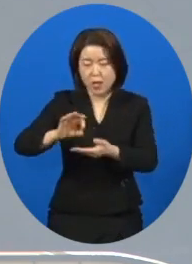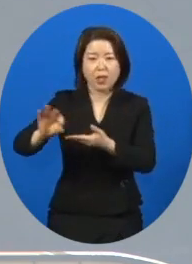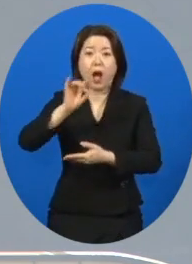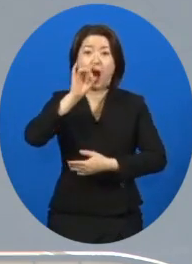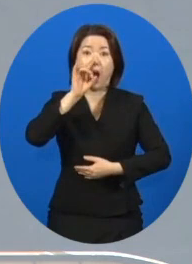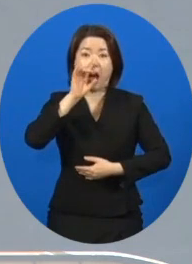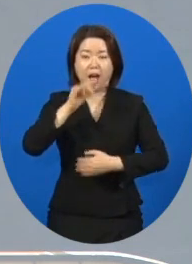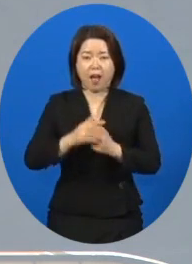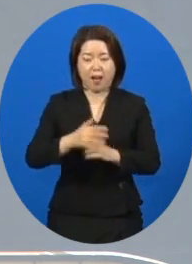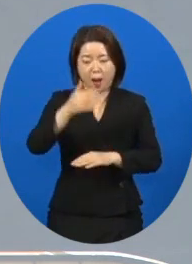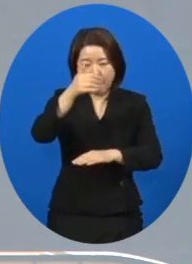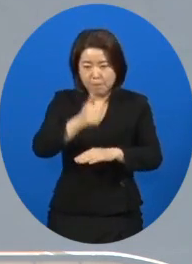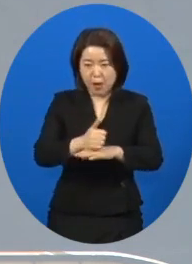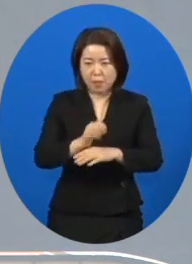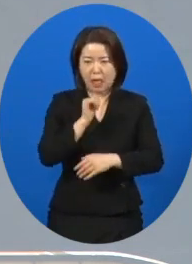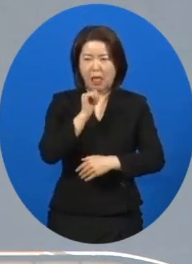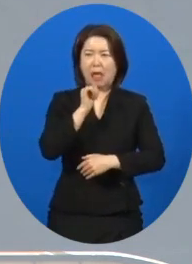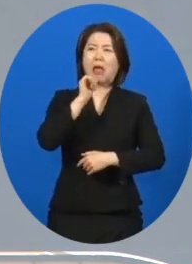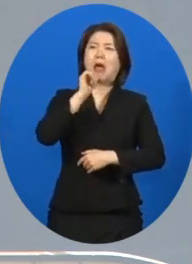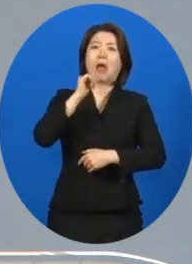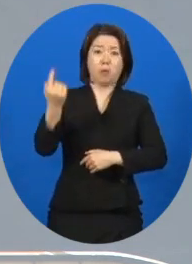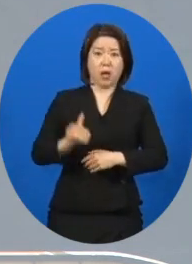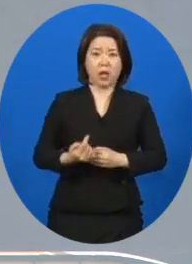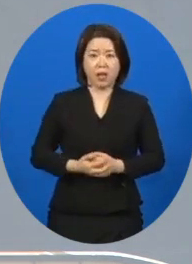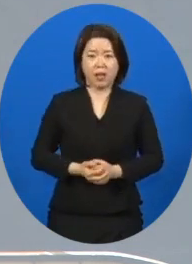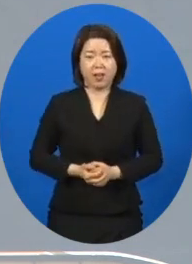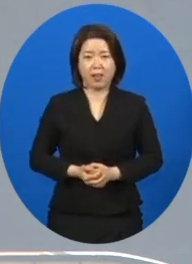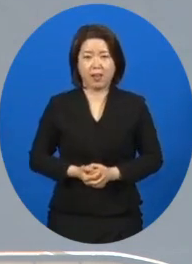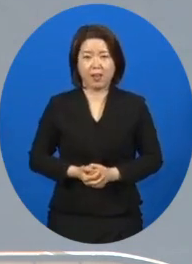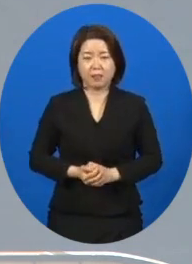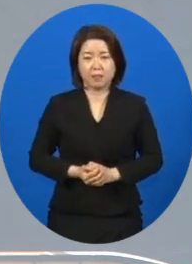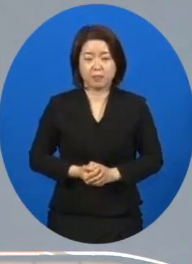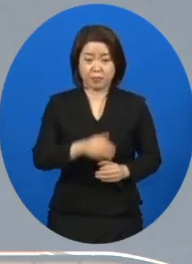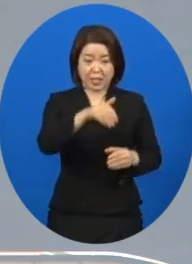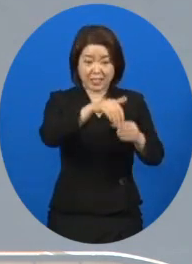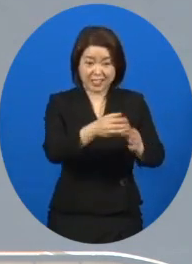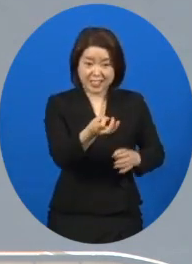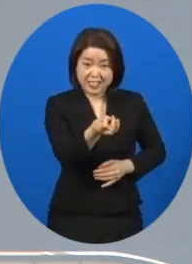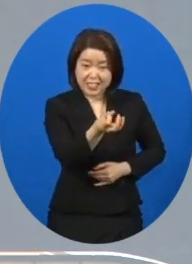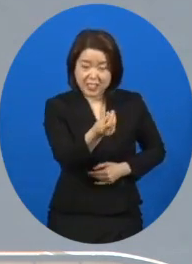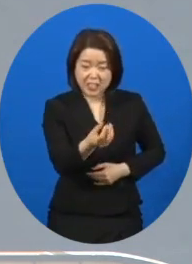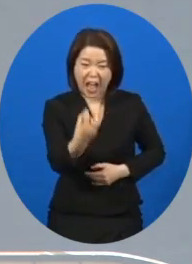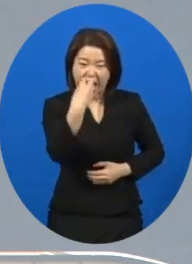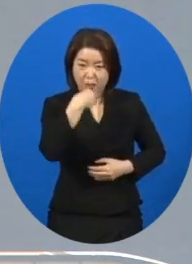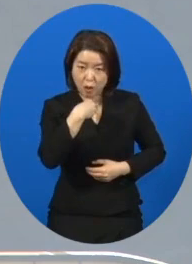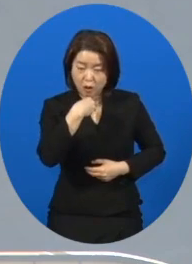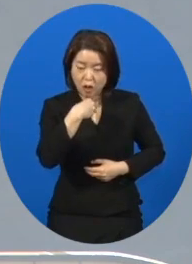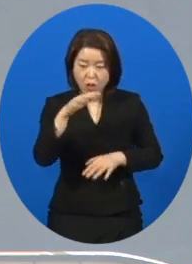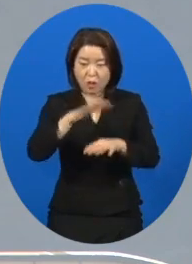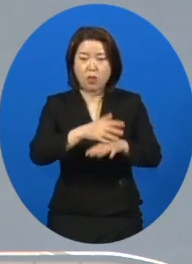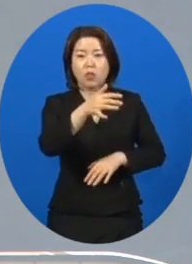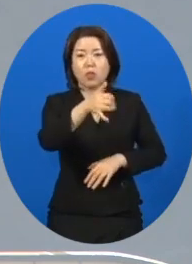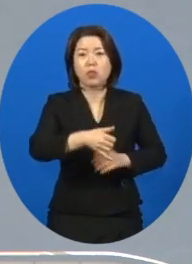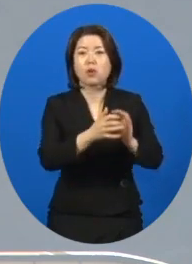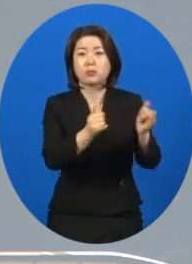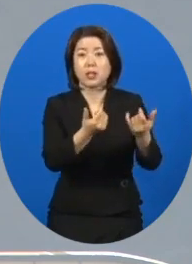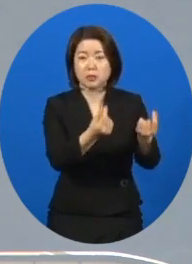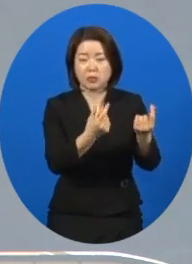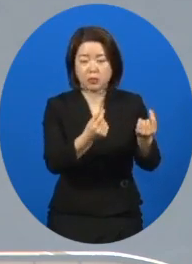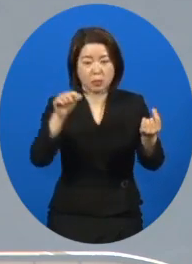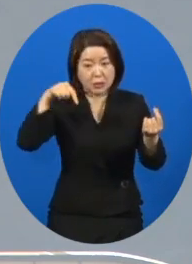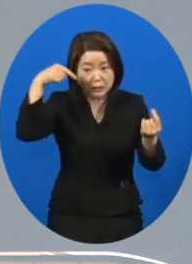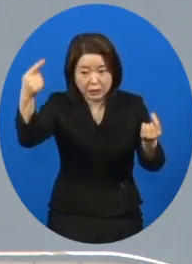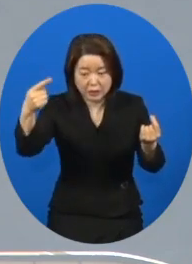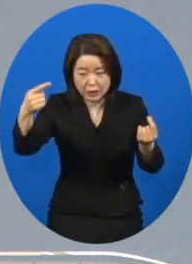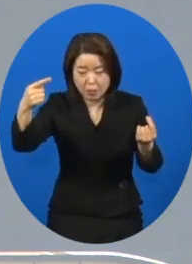그러면 반드시 궁핍함이 와요. 종자 씨를 먹어버린 농부처럼 그 다음엔 거둘